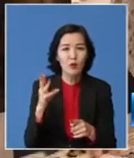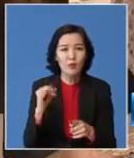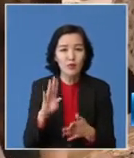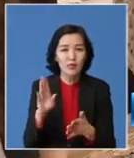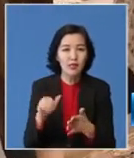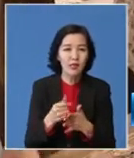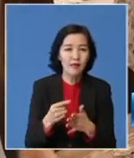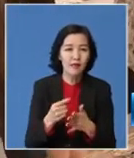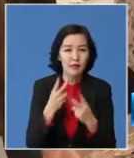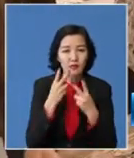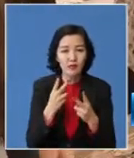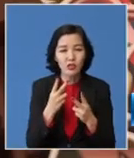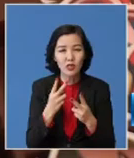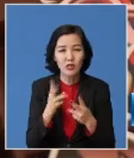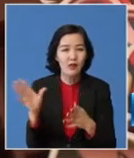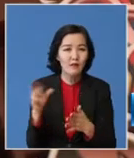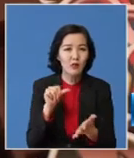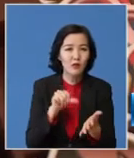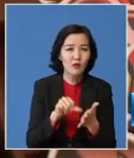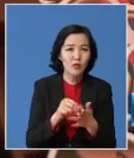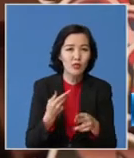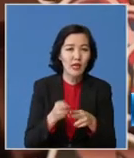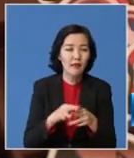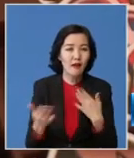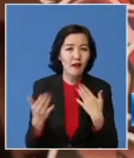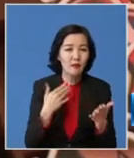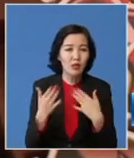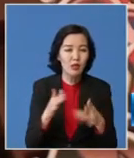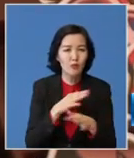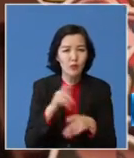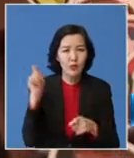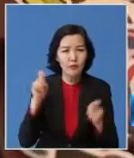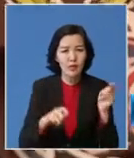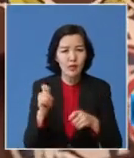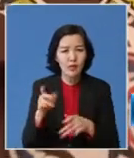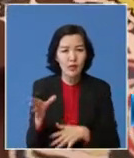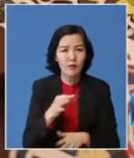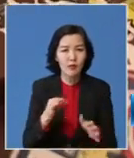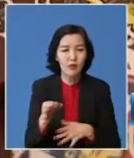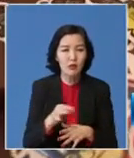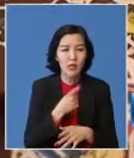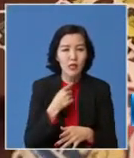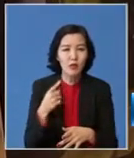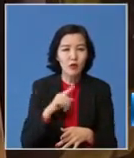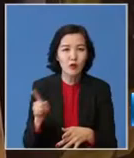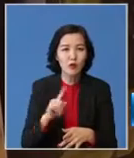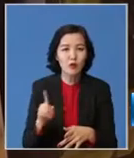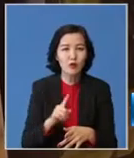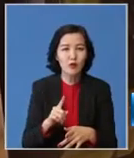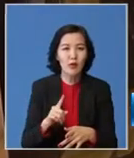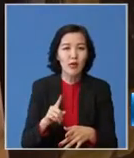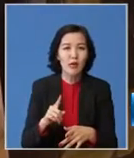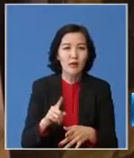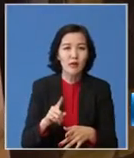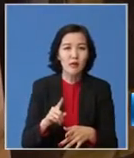Главное же развлечение для всех участников – это общение. Многие приехали в областной центр центр, чтобы, как говорится, себя показать и